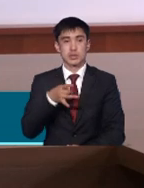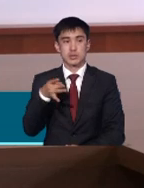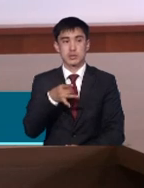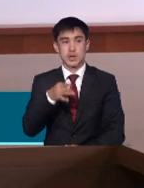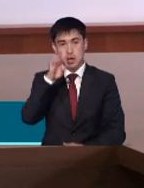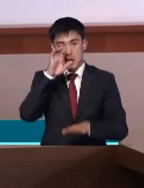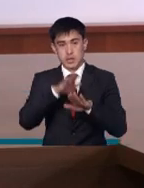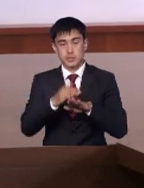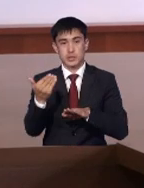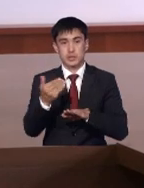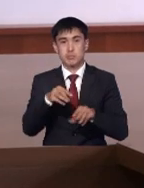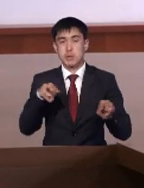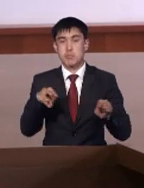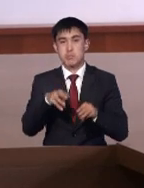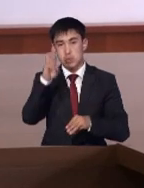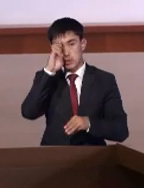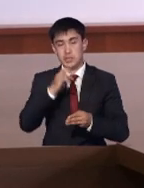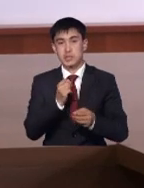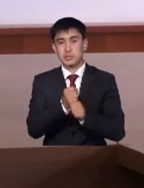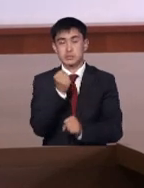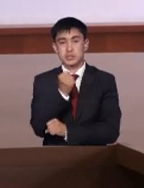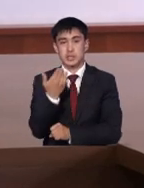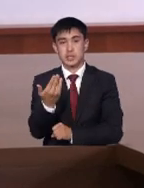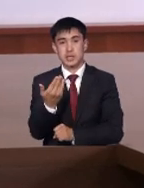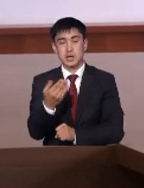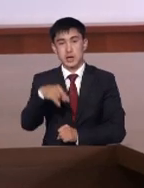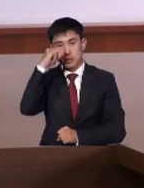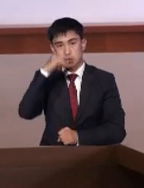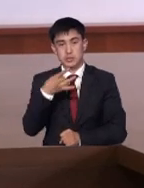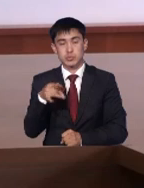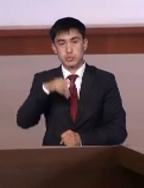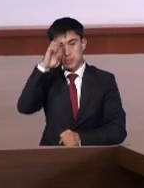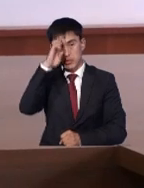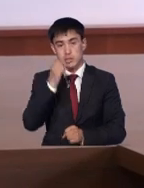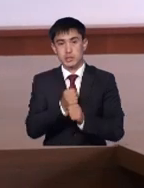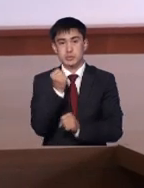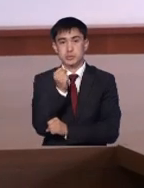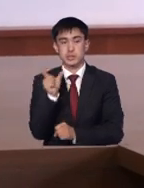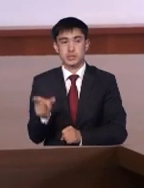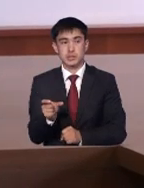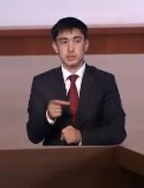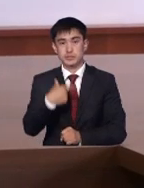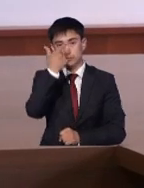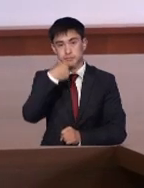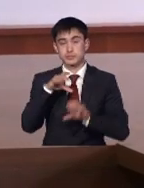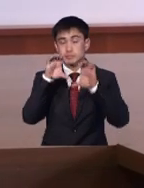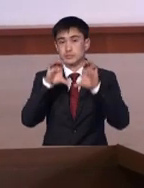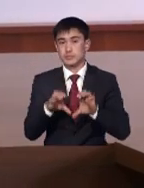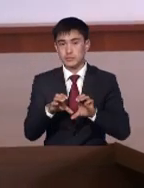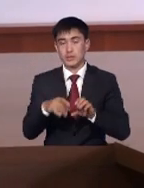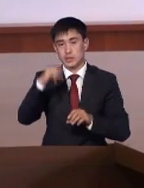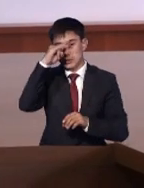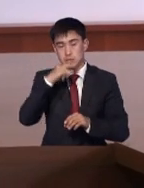Талғар ауданы әкімдігінің мемлекеттік қызметшілеріне Қазақстан Республикасы мемлекеттік қызметшілерінің әдеп кодексінің және